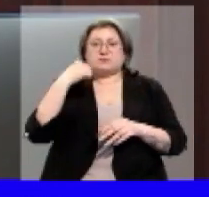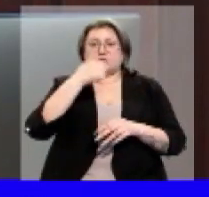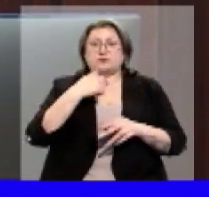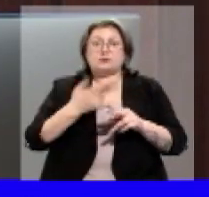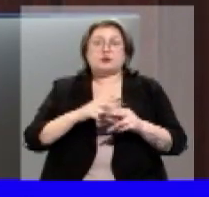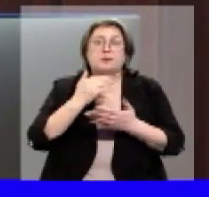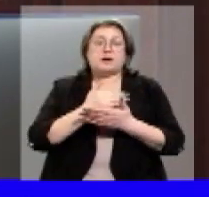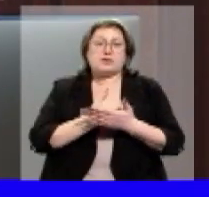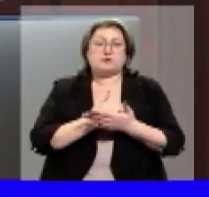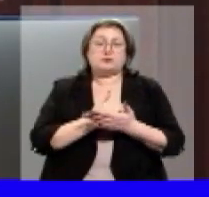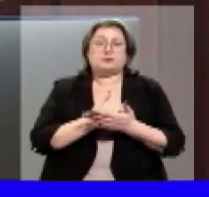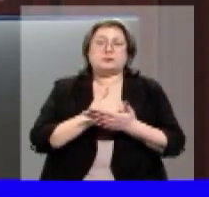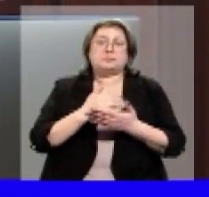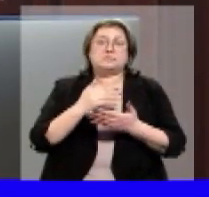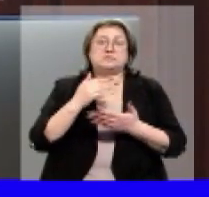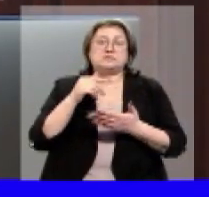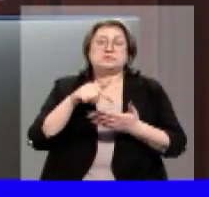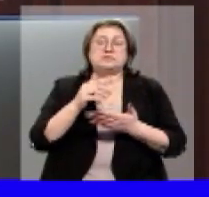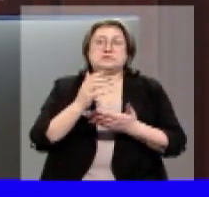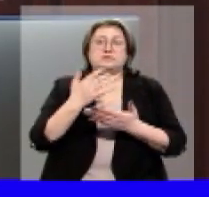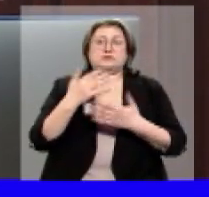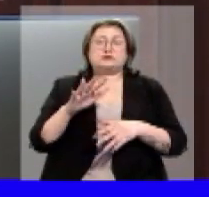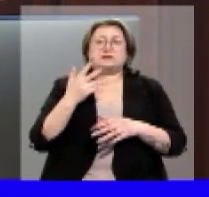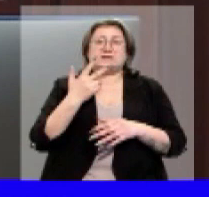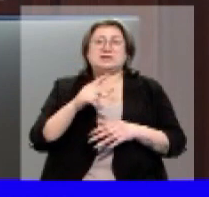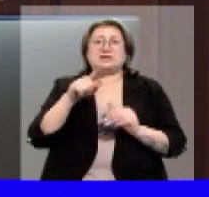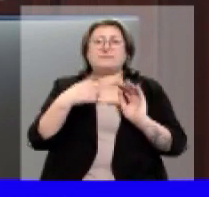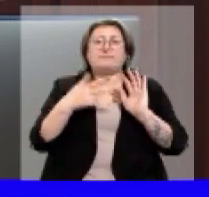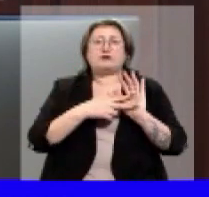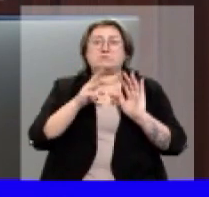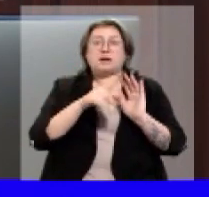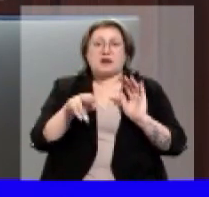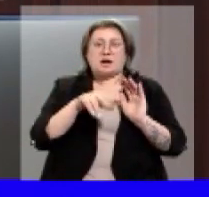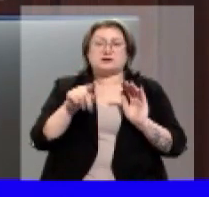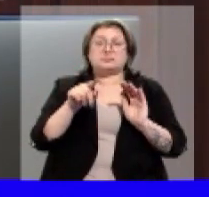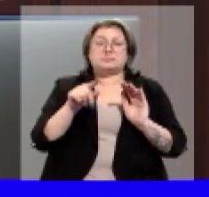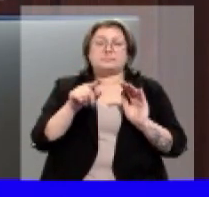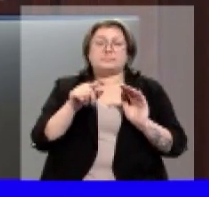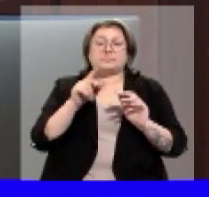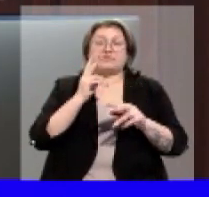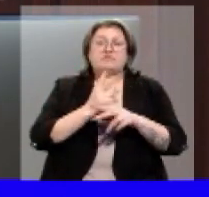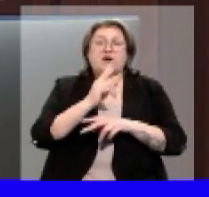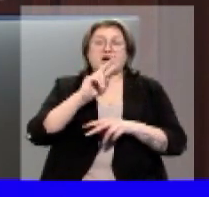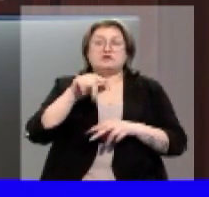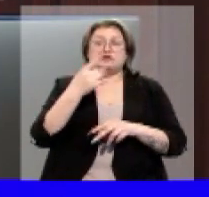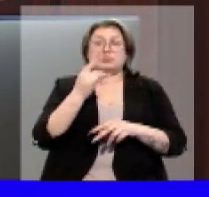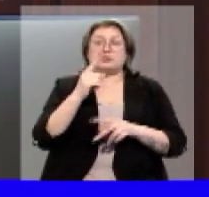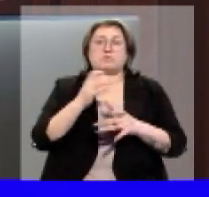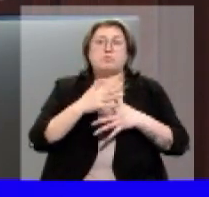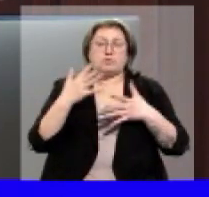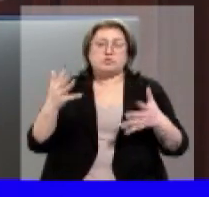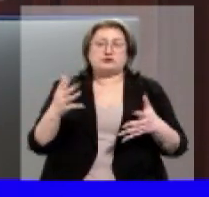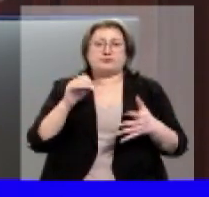на данную программу мы предусмотрели уже 3,8 миллиарда, что в 2,4 раза